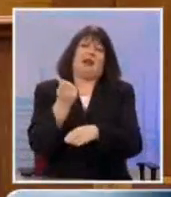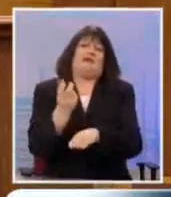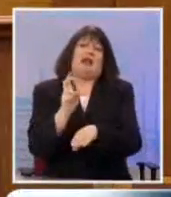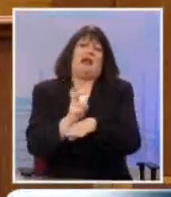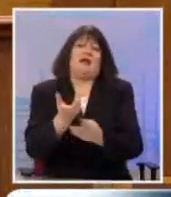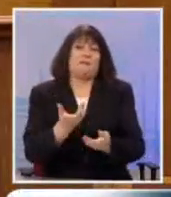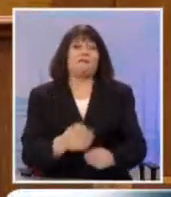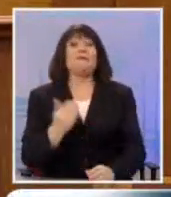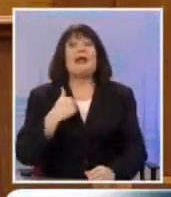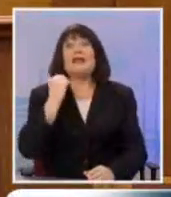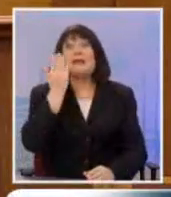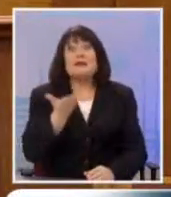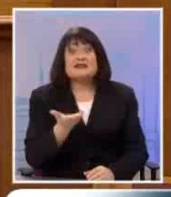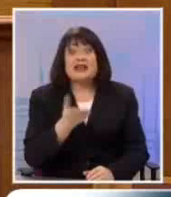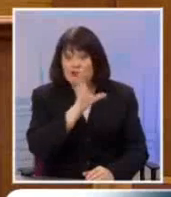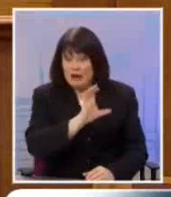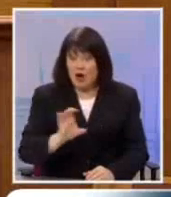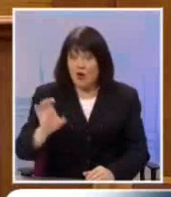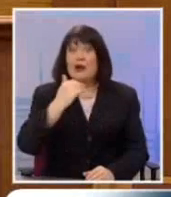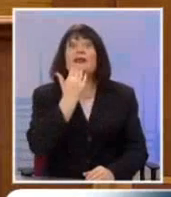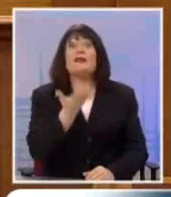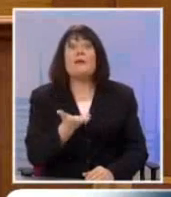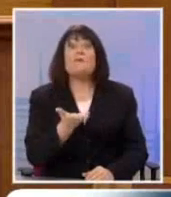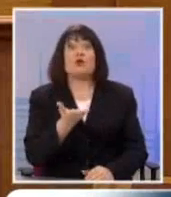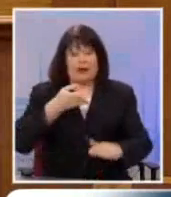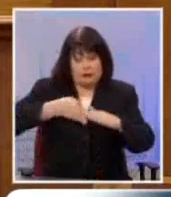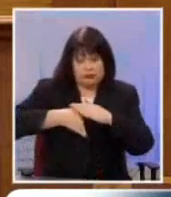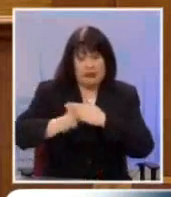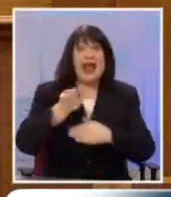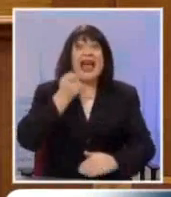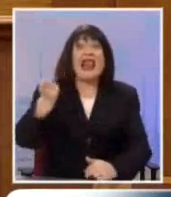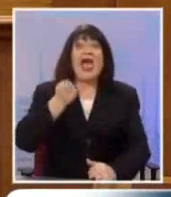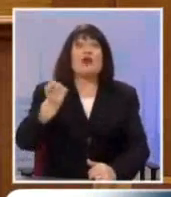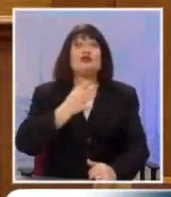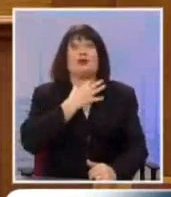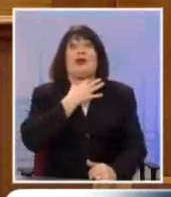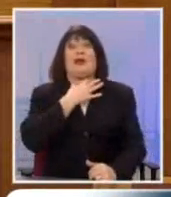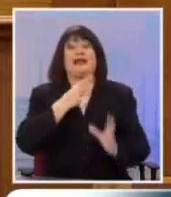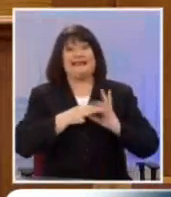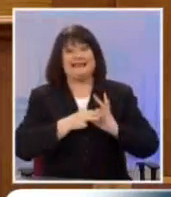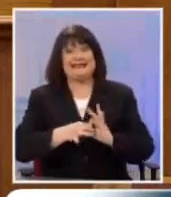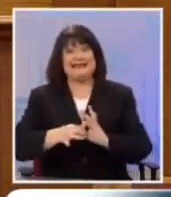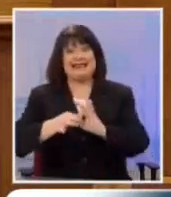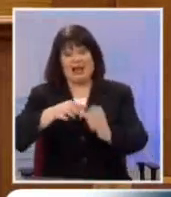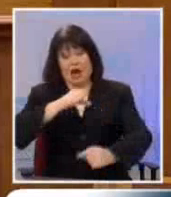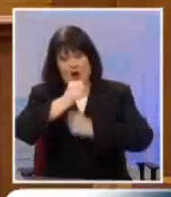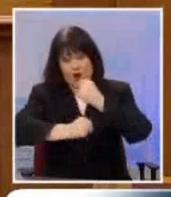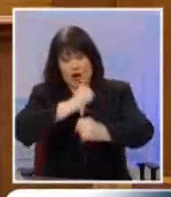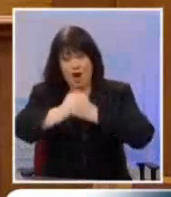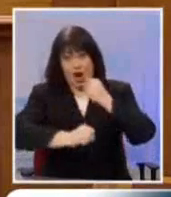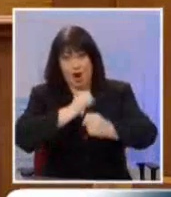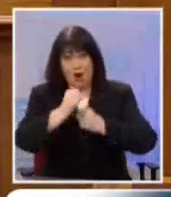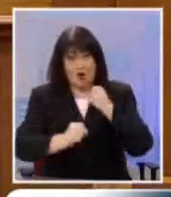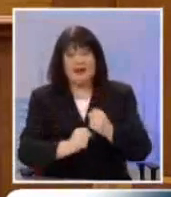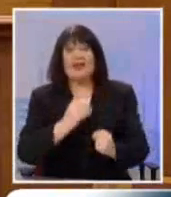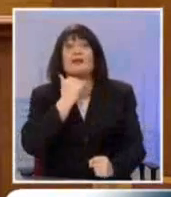ότι οποιαδήποτε χώρα μπορεί να βγει από τέτοιο μεγάλο χρέος με συνεχή έτη που θα έχει το